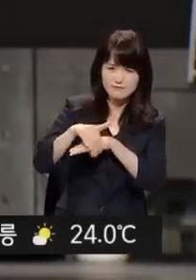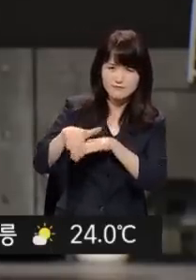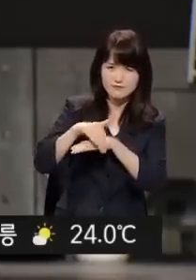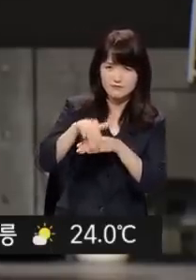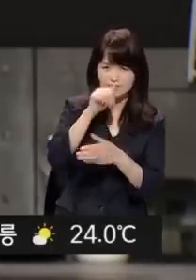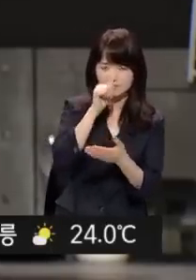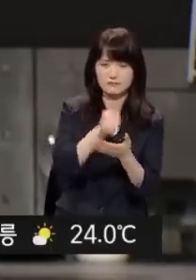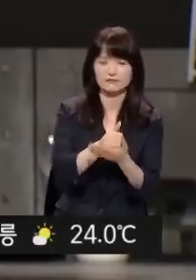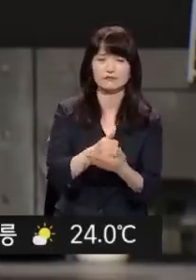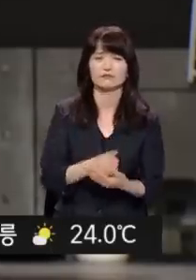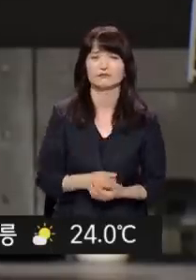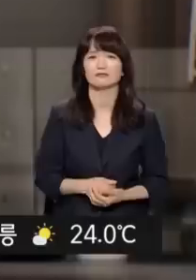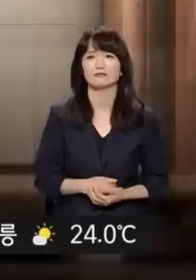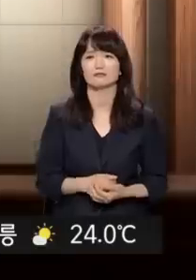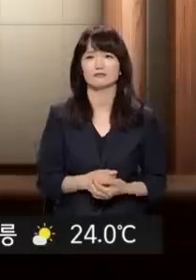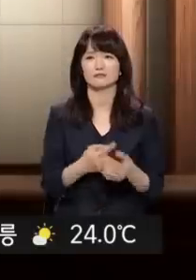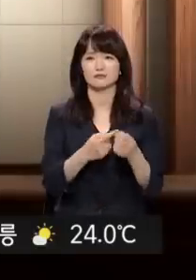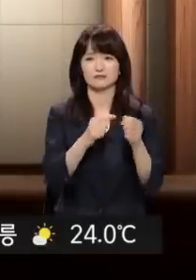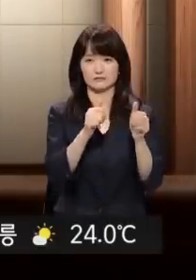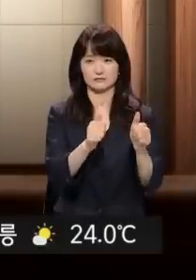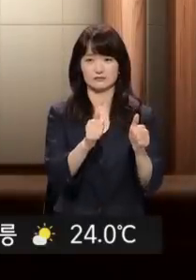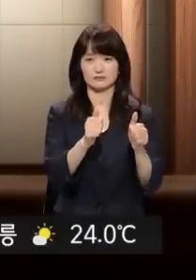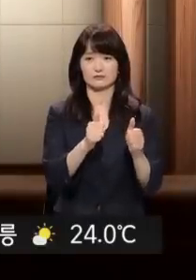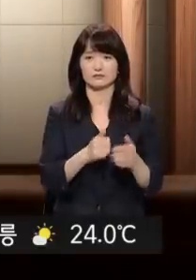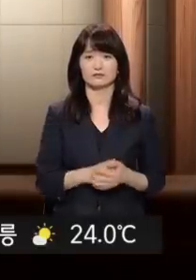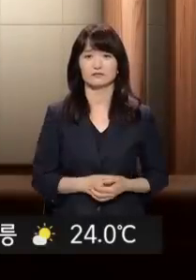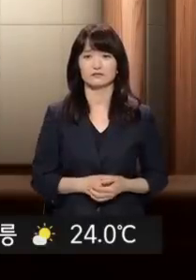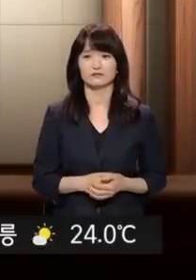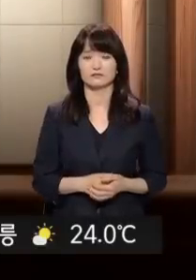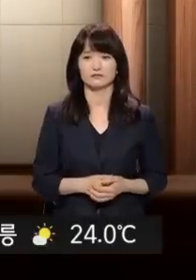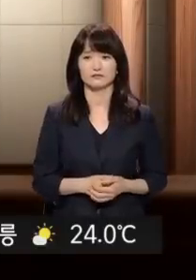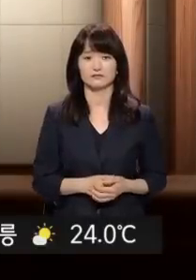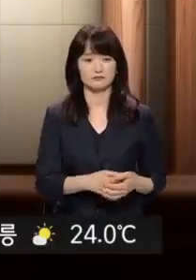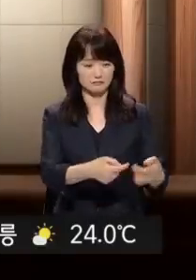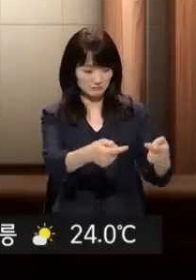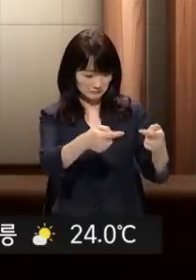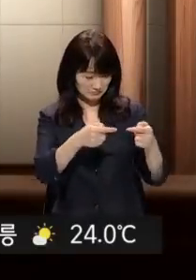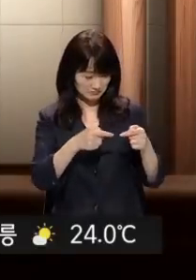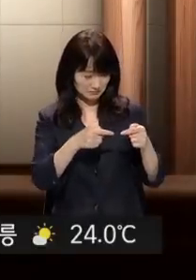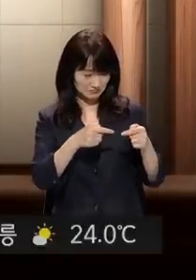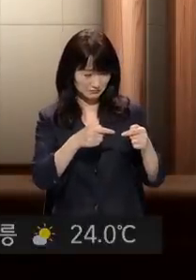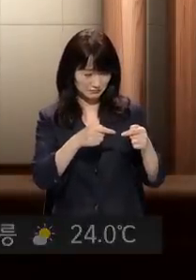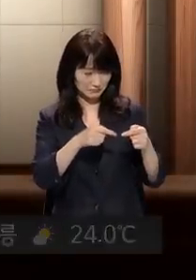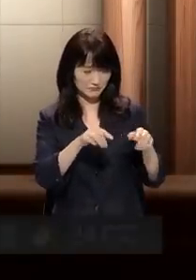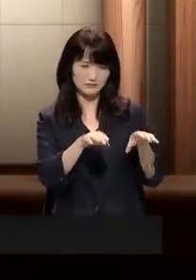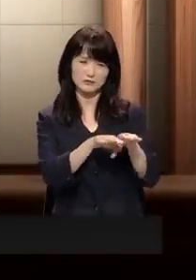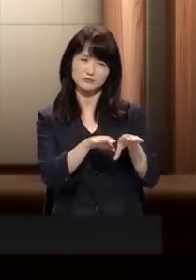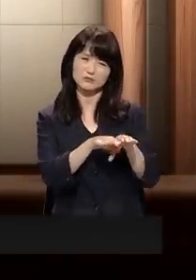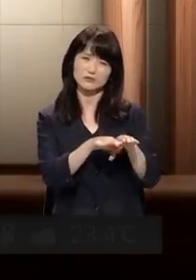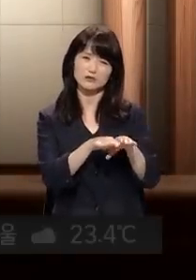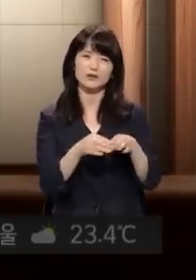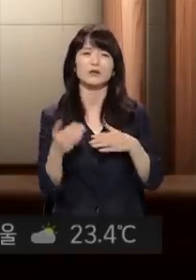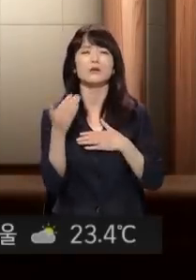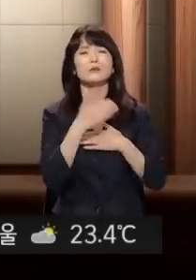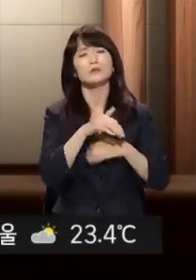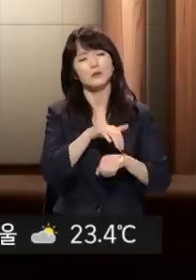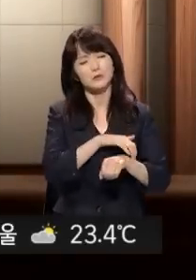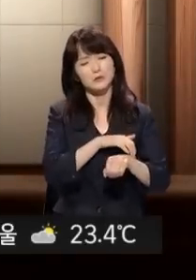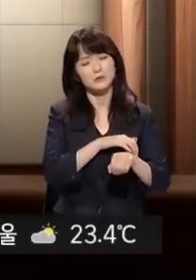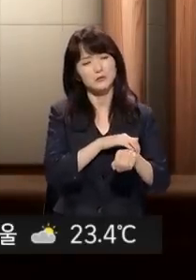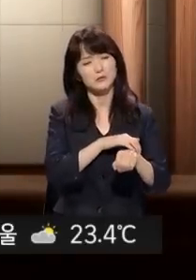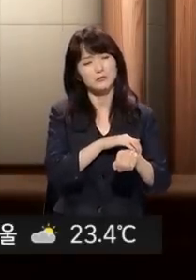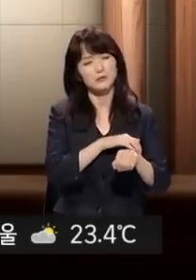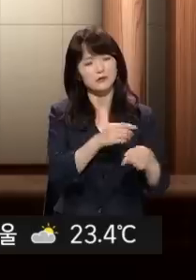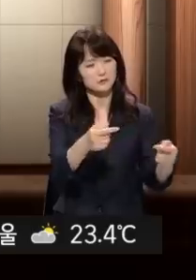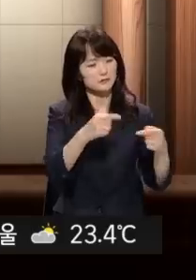범죄인 거고 게다가 1심 받으면서는 출석도 제대로 안 했다라는 거예요 아내가 몸이 불편해서 못 나간다 이런 식으로 몇